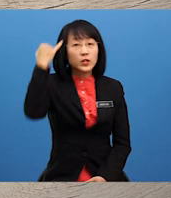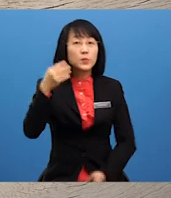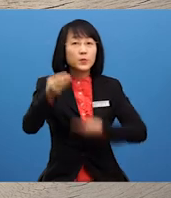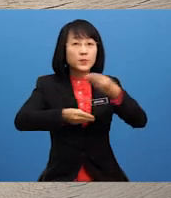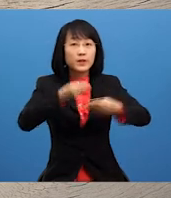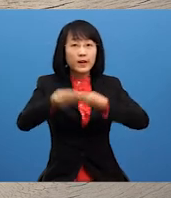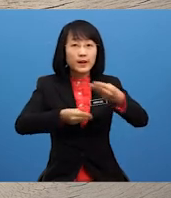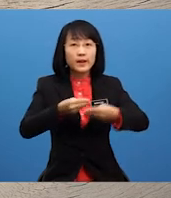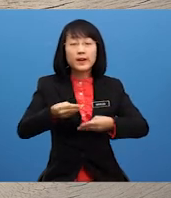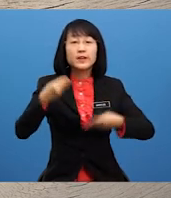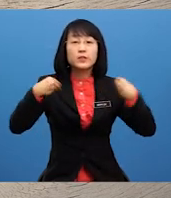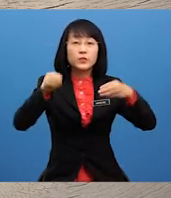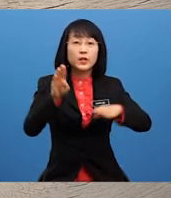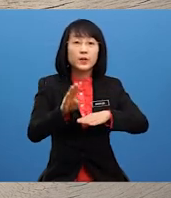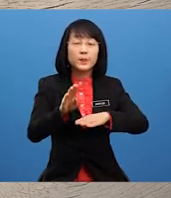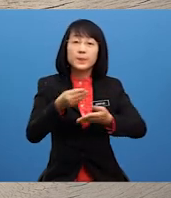tasawuf dan sebagainya.